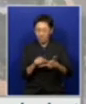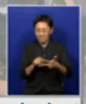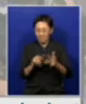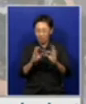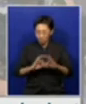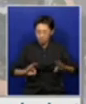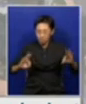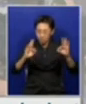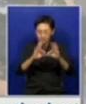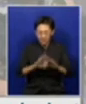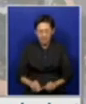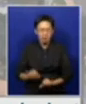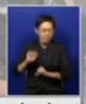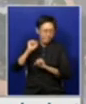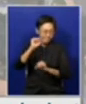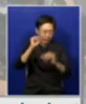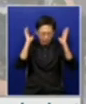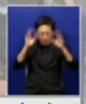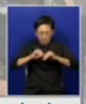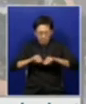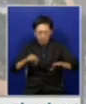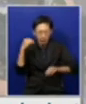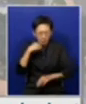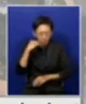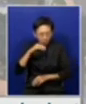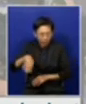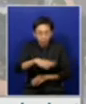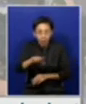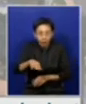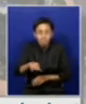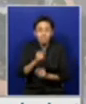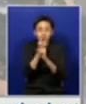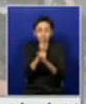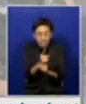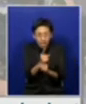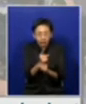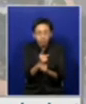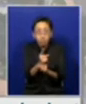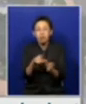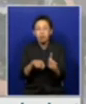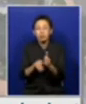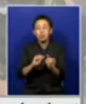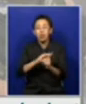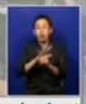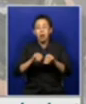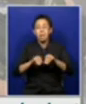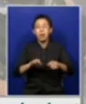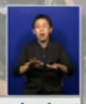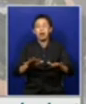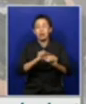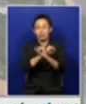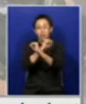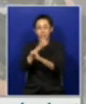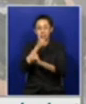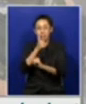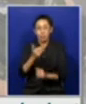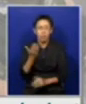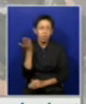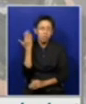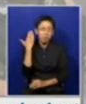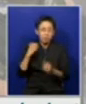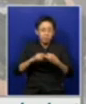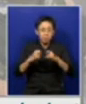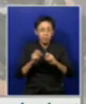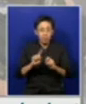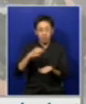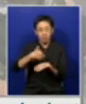ของความสำเร็จในการจะยุติโควิดนะครับแต่หน้ากากอนามัยที่ผ่านมานะครับเรามีปัญหามากมายเดี๋ยวผมพูดต่อไปนะ